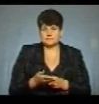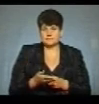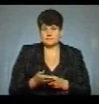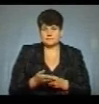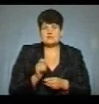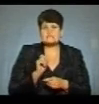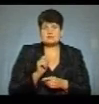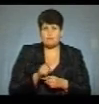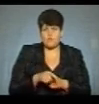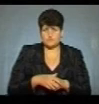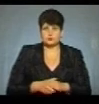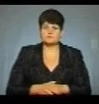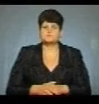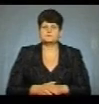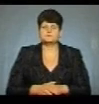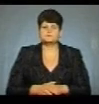замовнику.